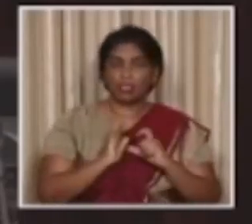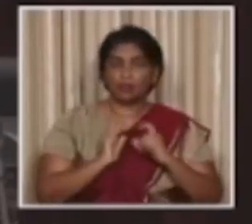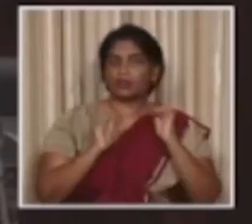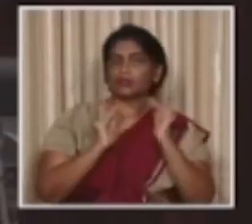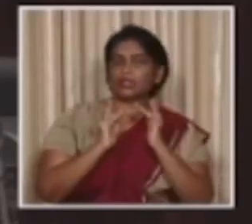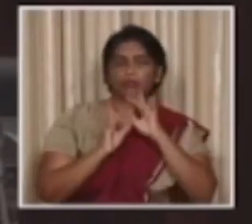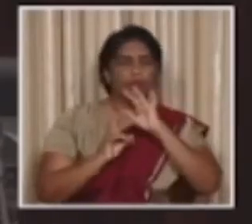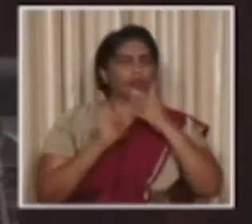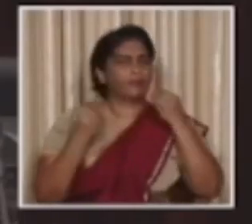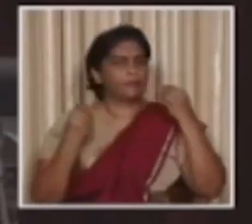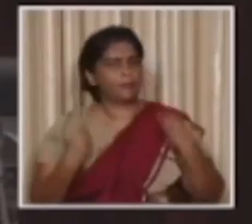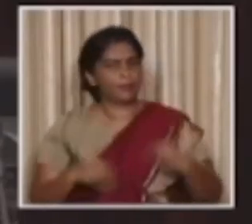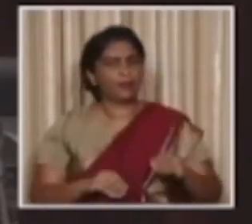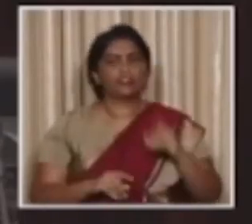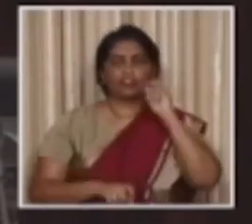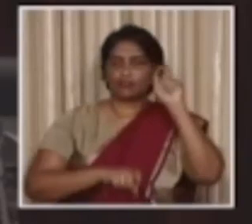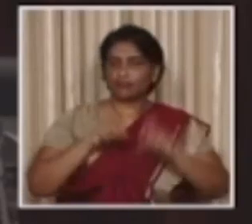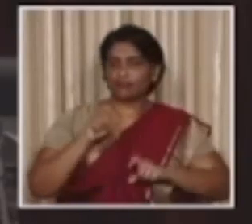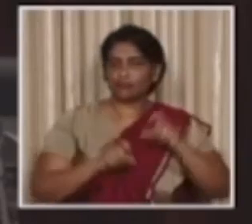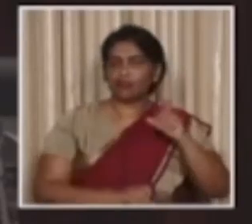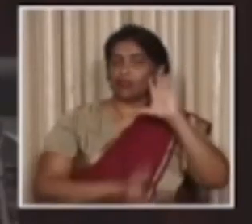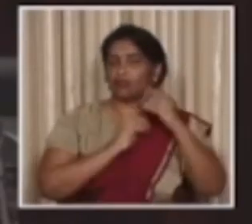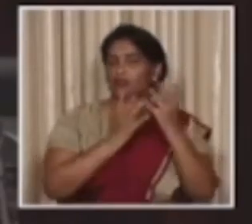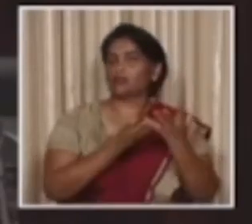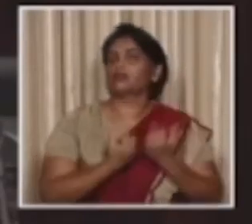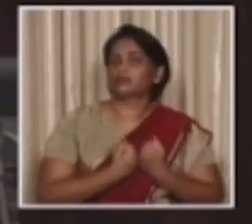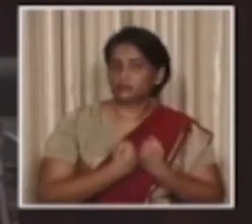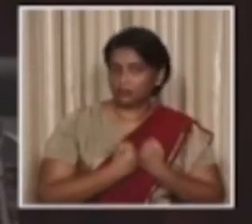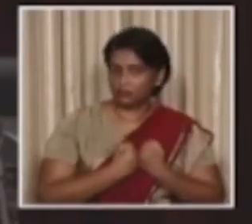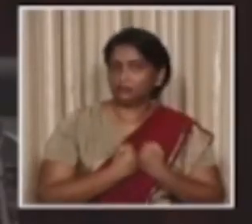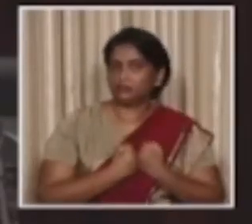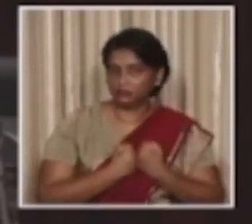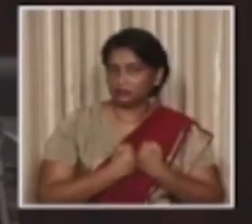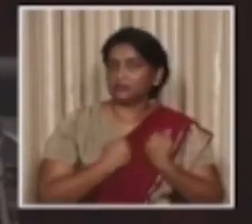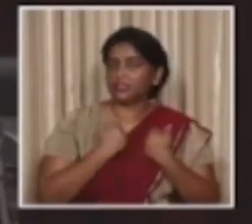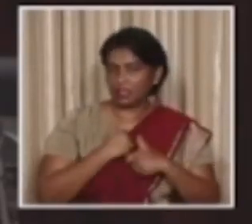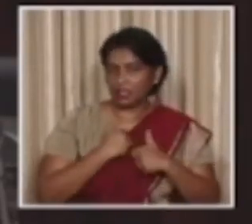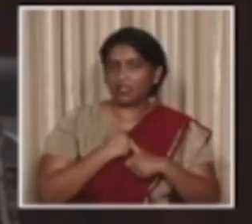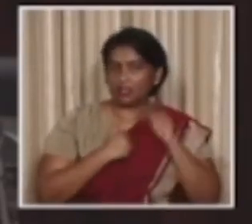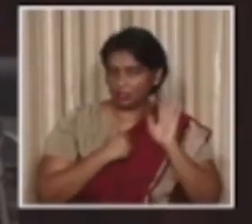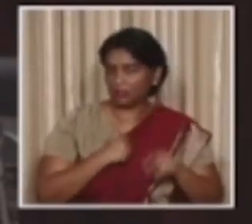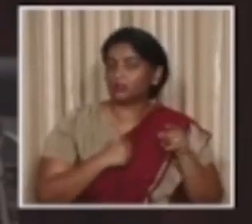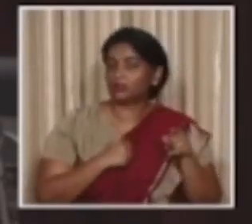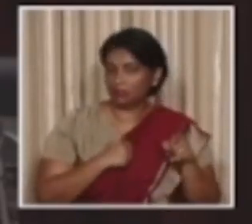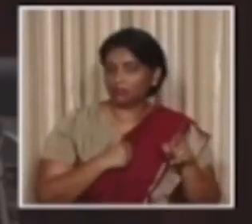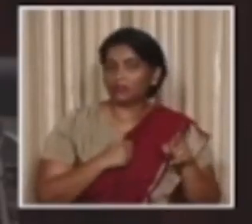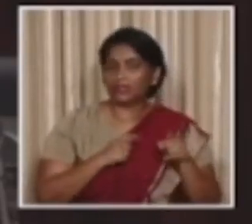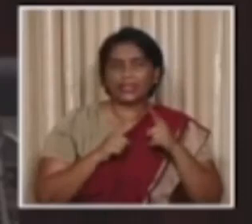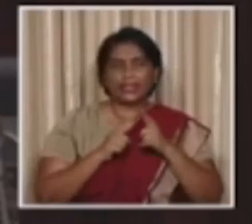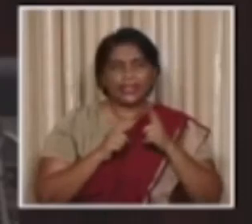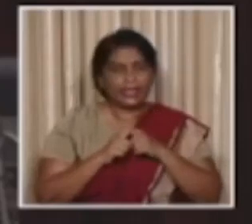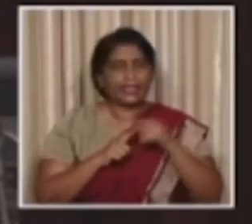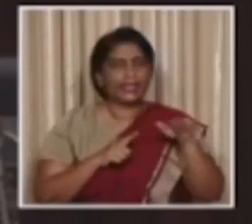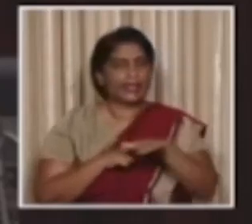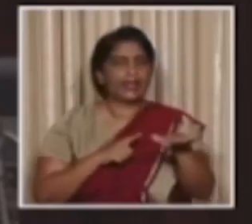ක්‍රමයට ඉතා පහසුවෙන් ජනතාවට ඒ තොරතුරු ලබාගන්න පද්ධතියක් නිර්මාණය කරන්න තමයි ඒ ඊලෑන් ව්‍යාපෘතිය